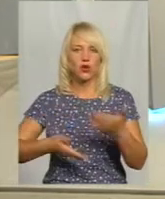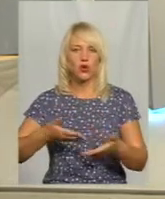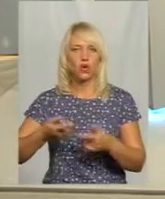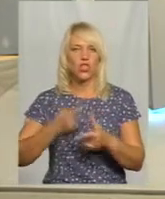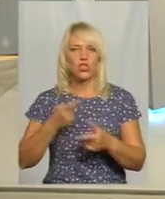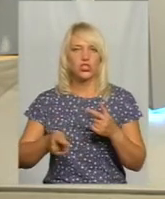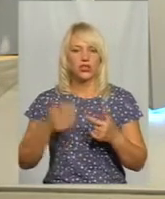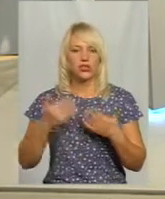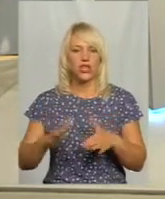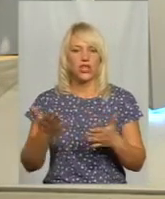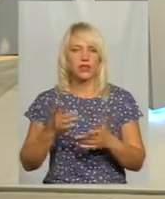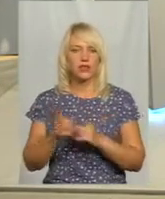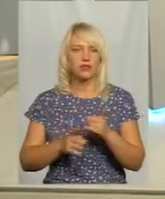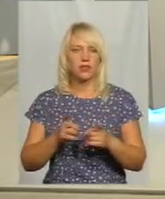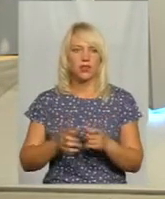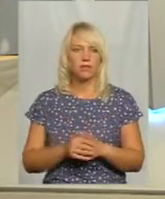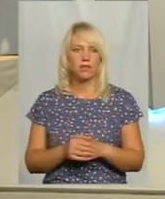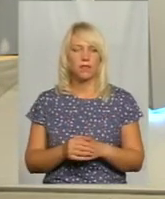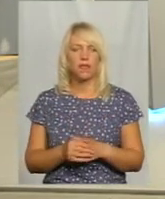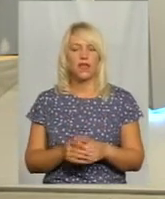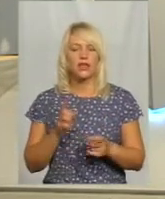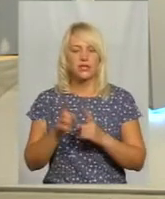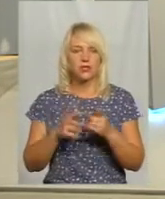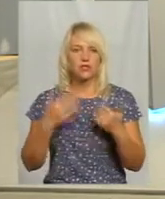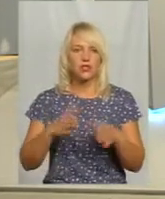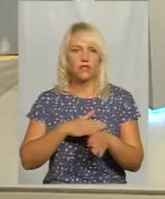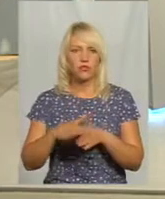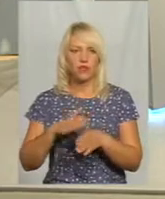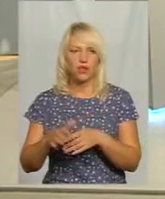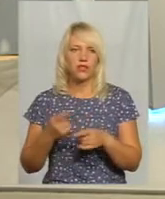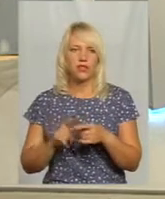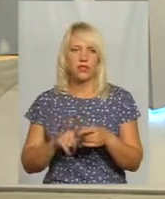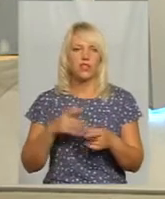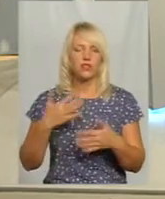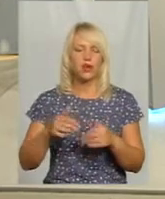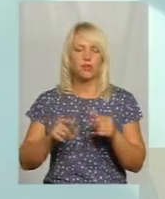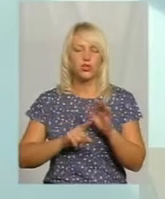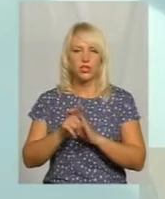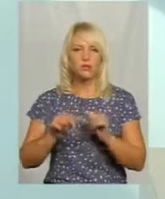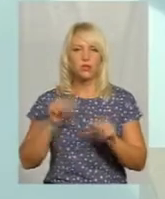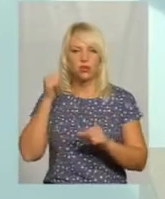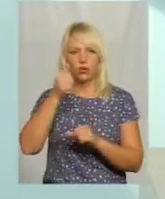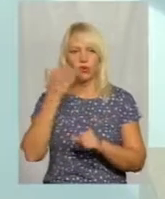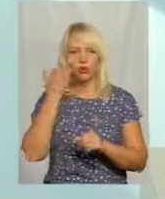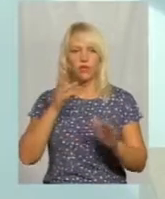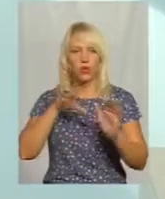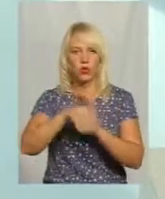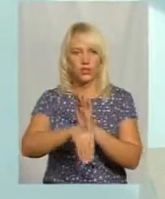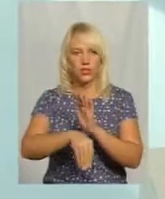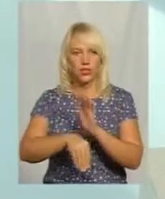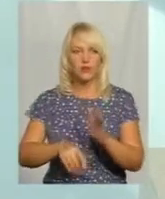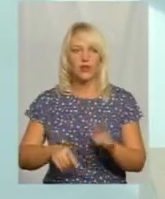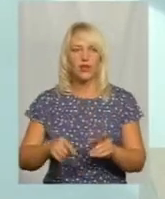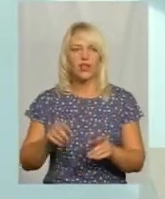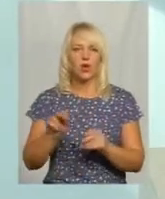вже якісь зміни відбуваються? Певні зміни вже відбуваються, і вони почалися з минулого року, коли вносяться